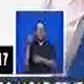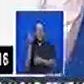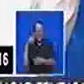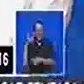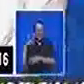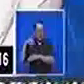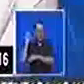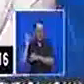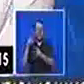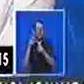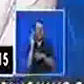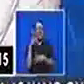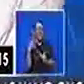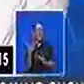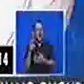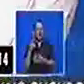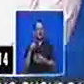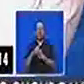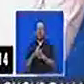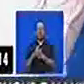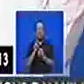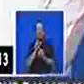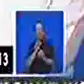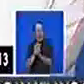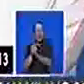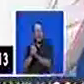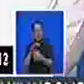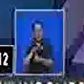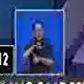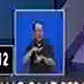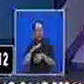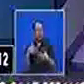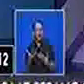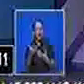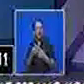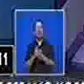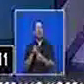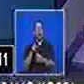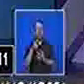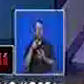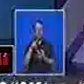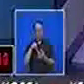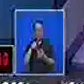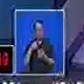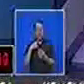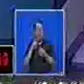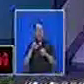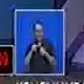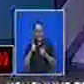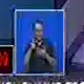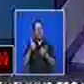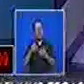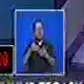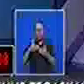untuk mereka bisa bersepakat. Maka tindakan engineering ini akan berdampak kepada pemeliharaan yang panjang. Maka yang